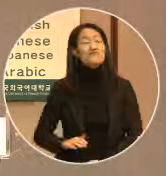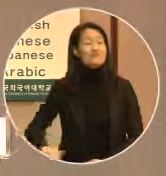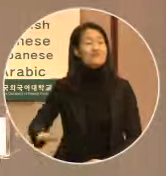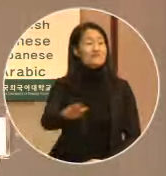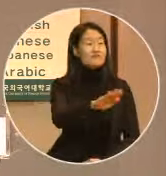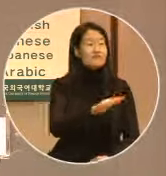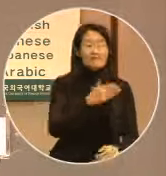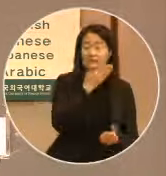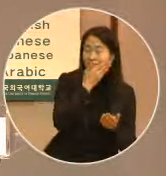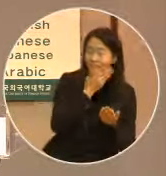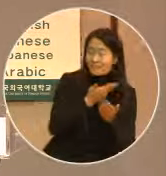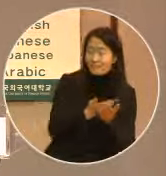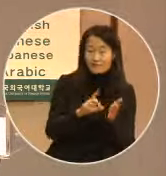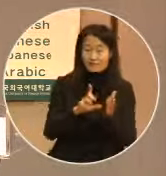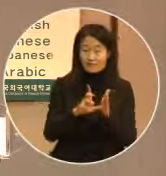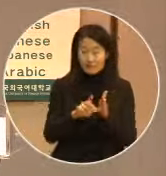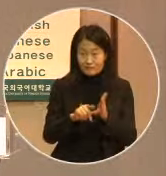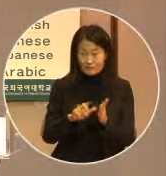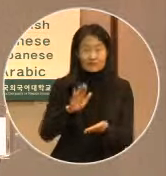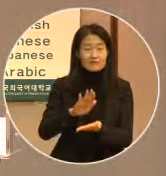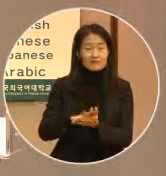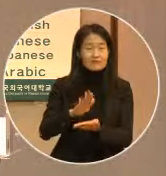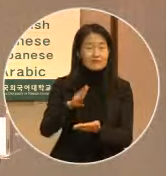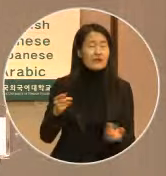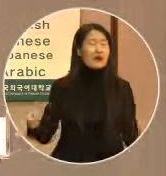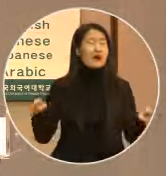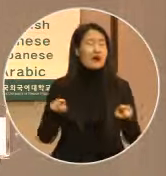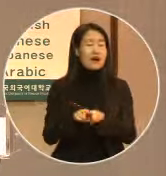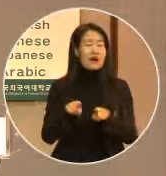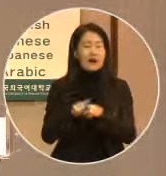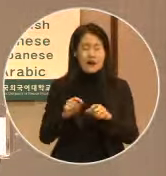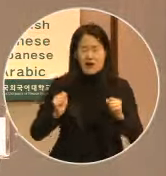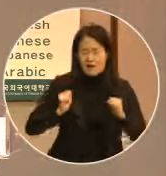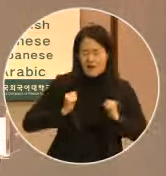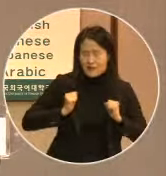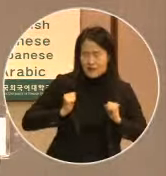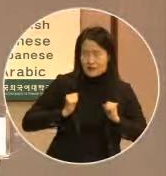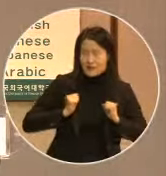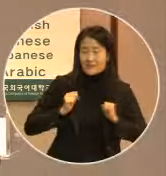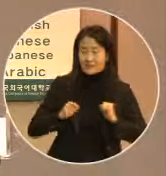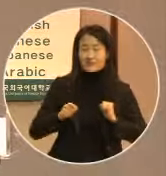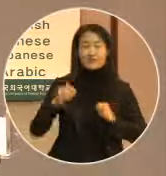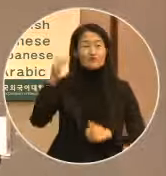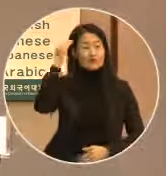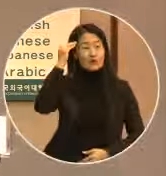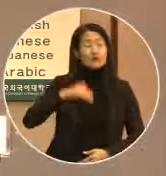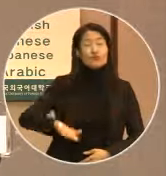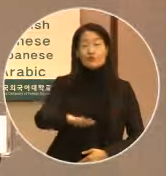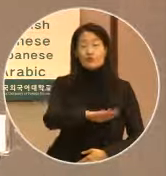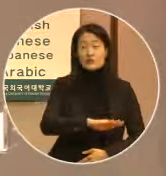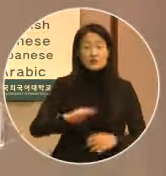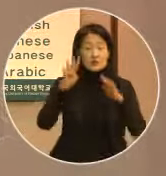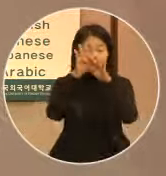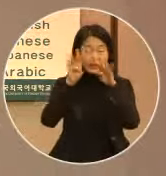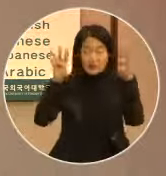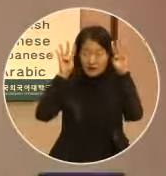여러분이 소중한 시간과 열정을 바쳐 학문을 연마했던 우리